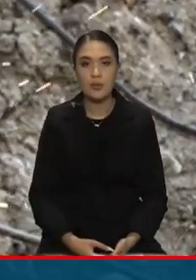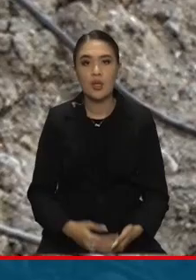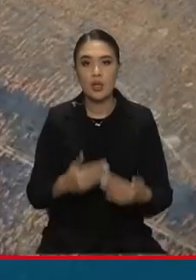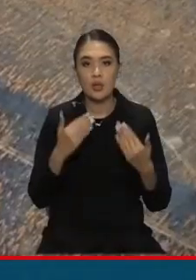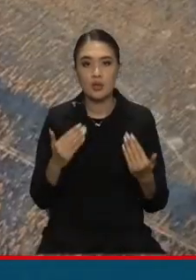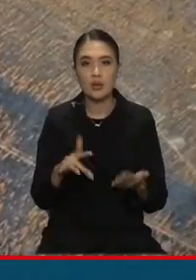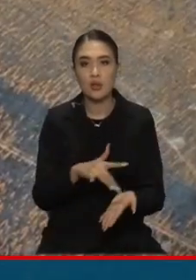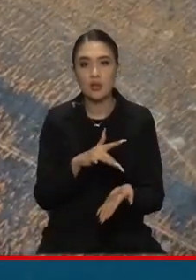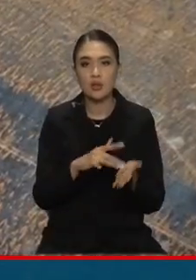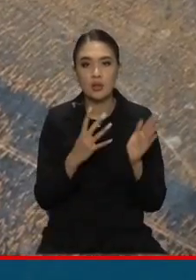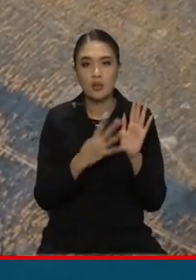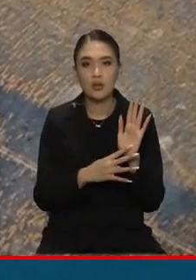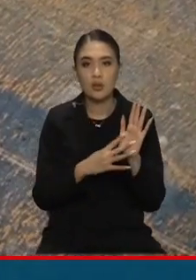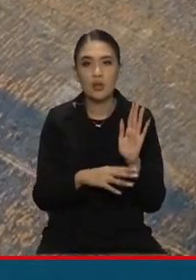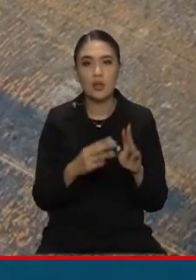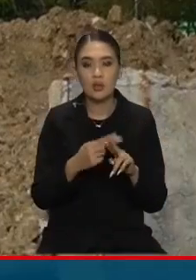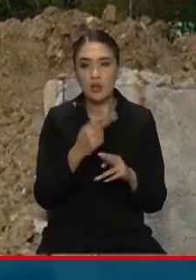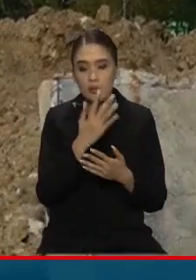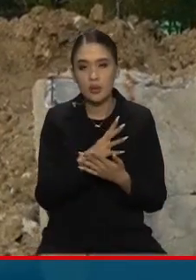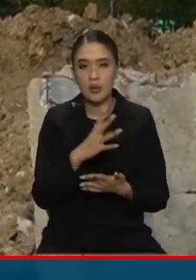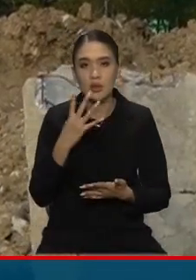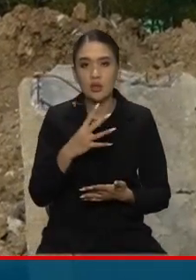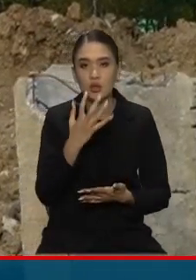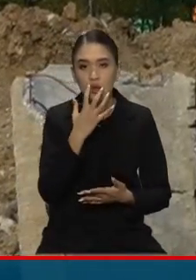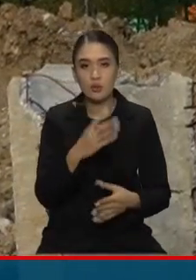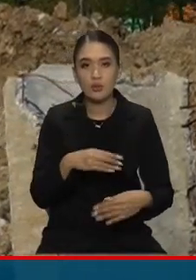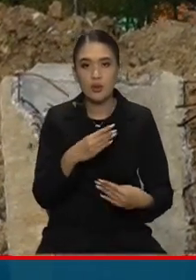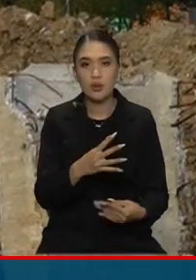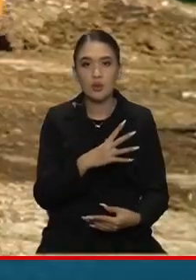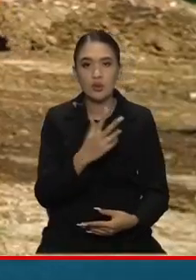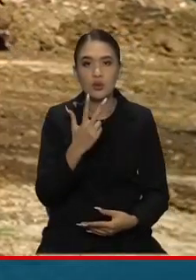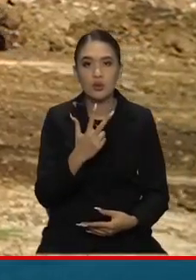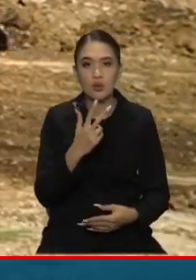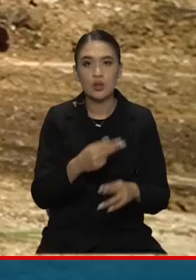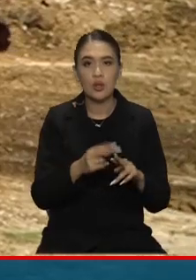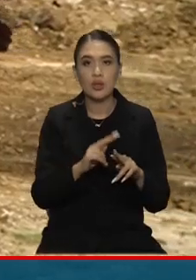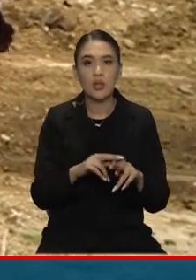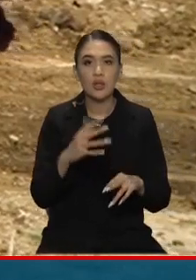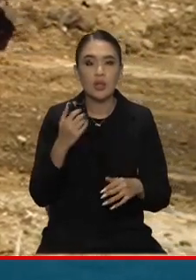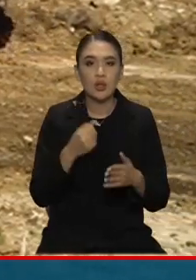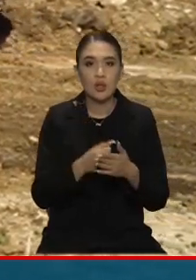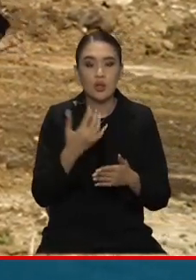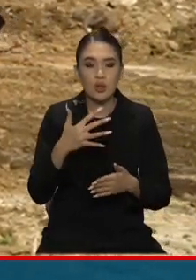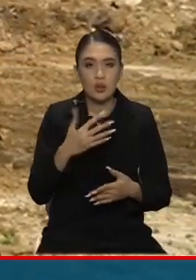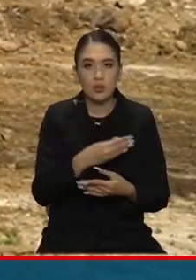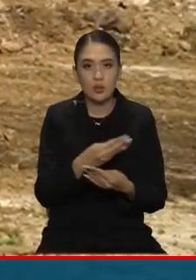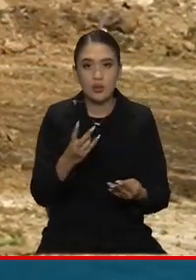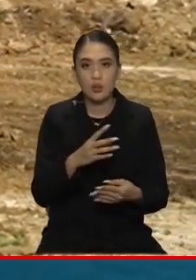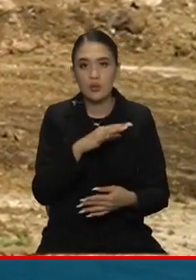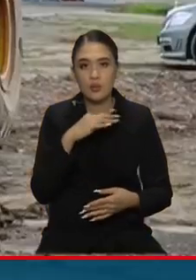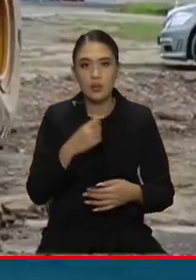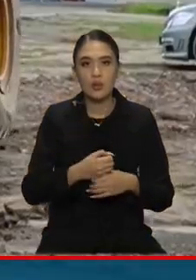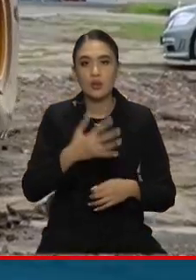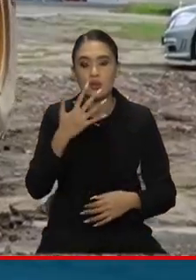Қазір қаладағы 90 әлеуметтік нысанның 40-ына жылу берілді. 3-ші қазанда қалған 50-іне берілуі тиіс. Көпқабатты тұрғын